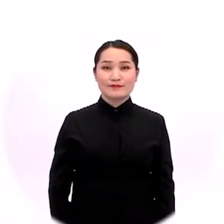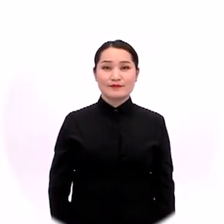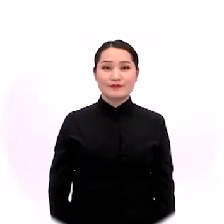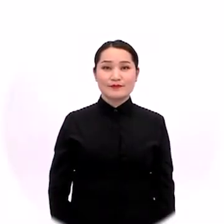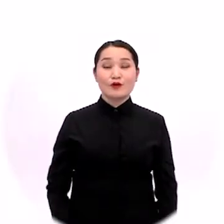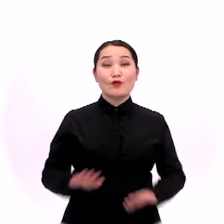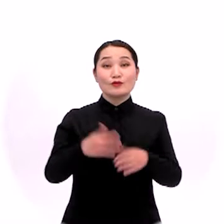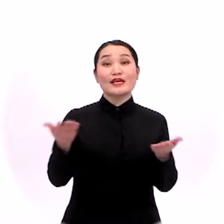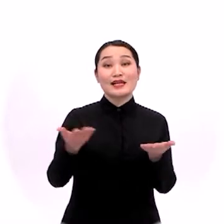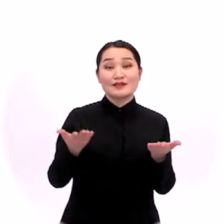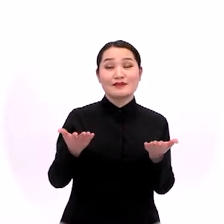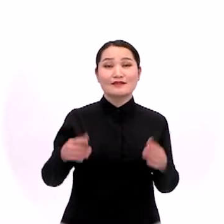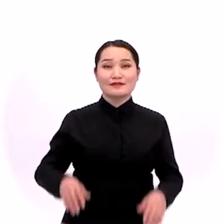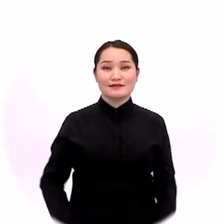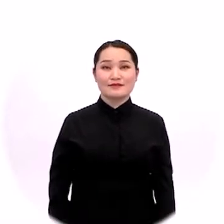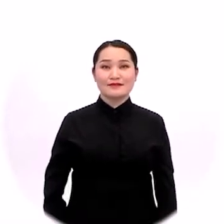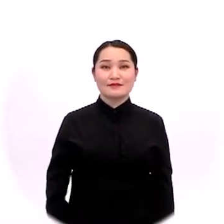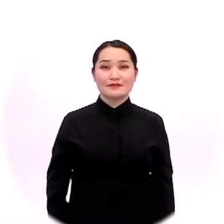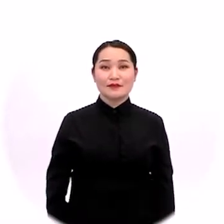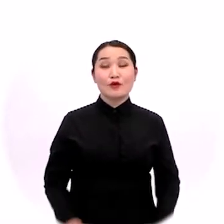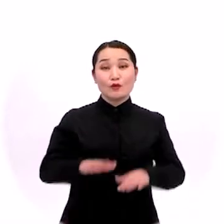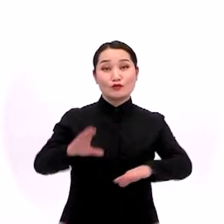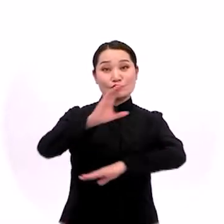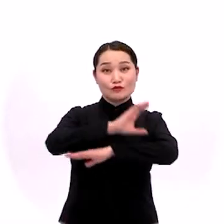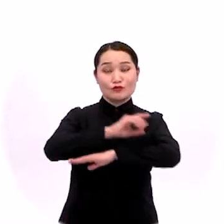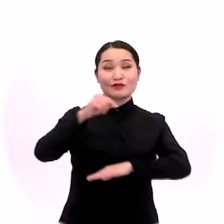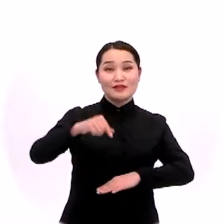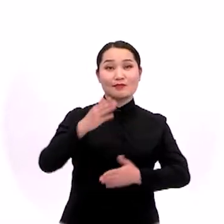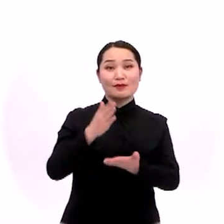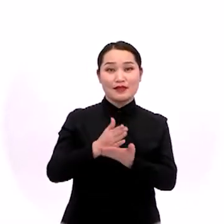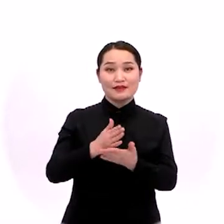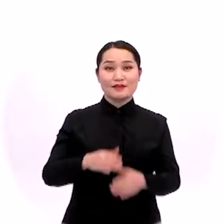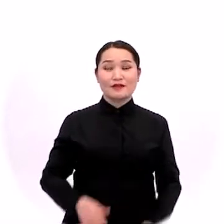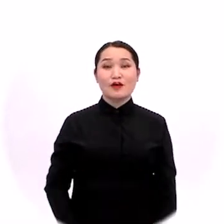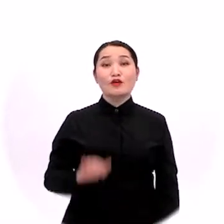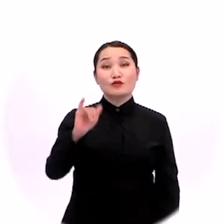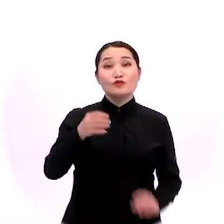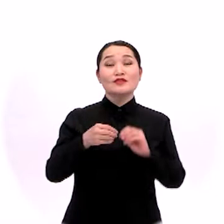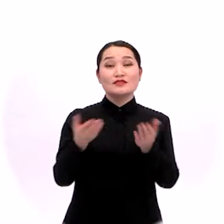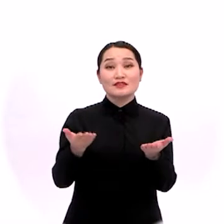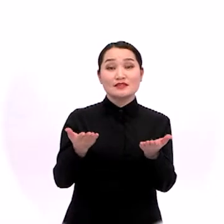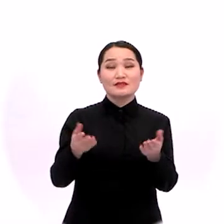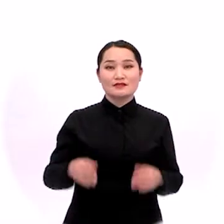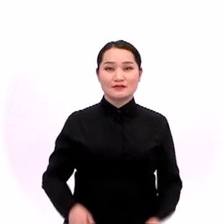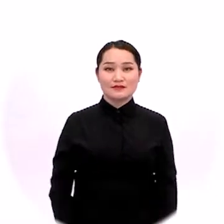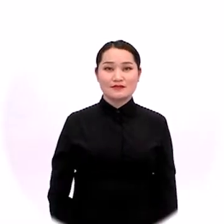Хүүхдүүд хаана байна вэ? Хүүхдүүд сургууль дээрээ байна. Юу хийж байна?